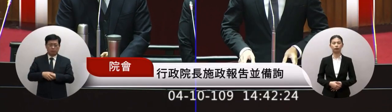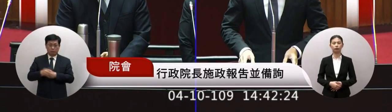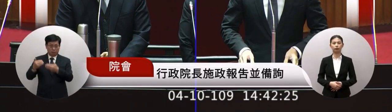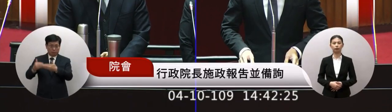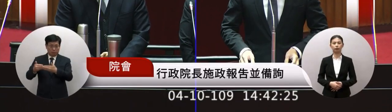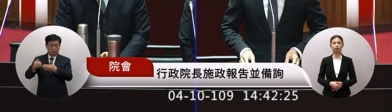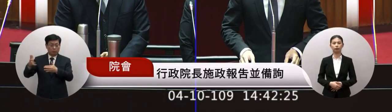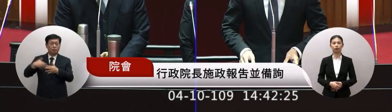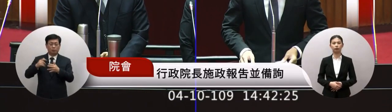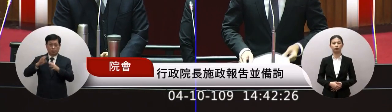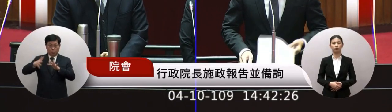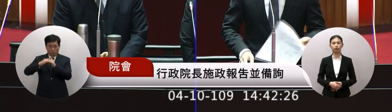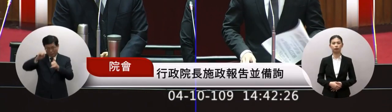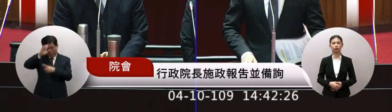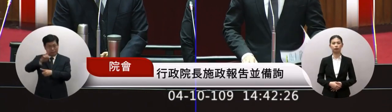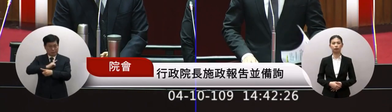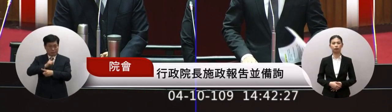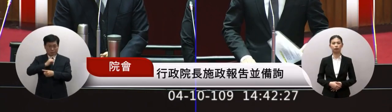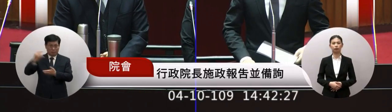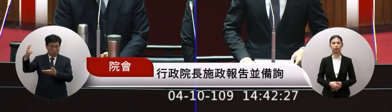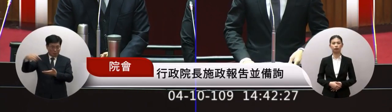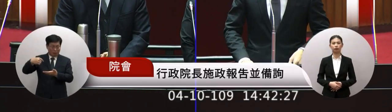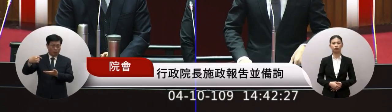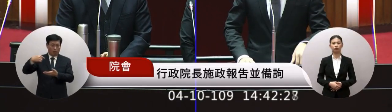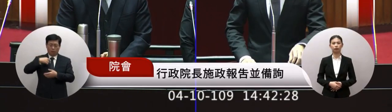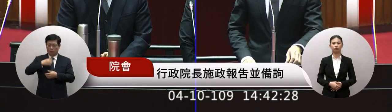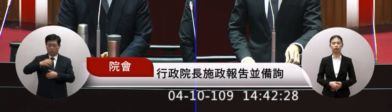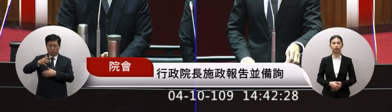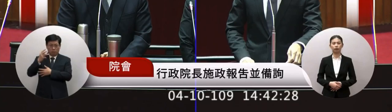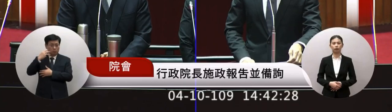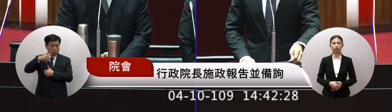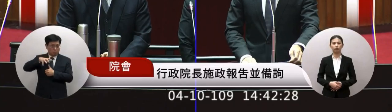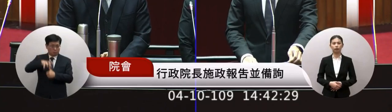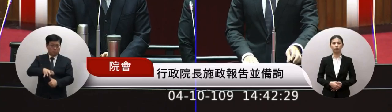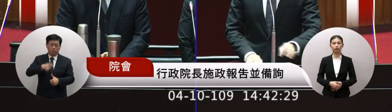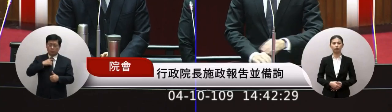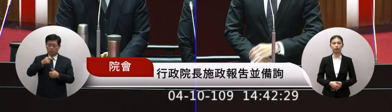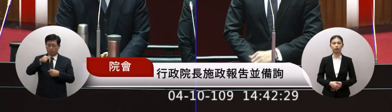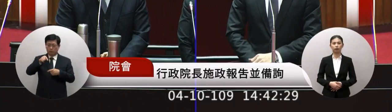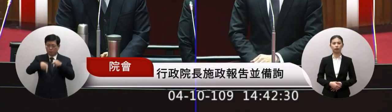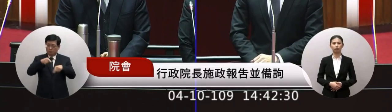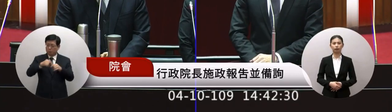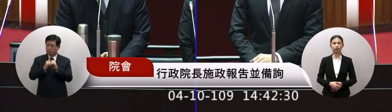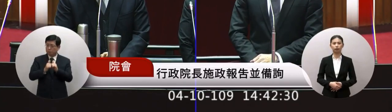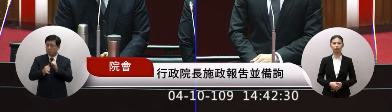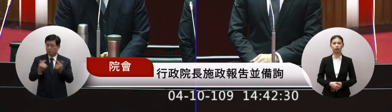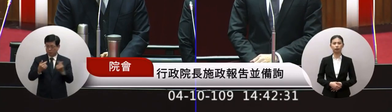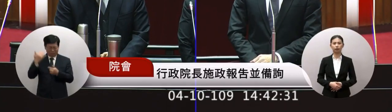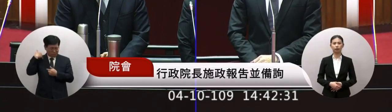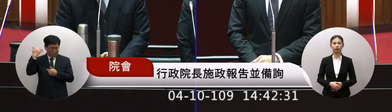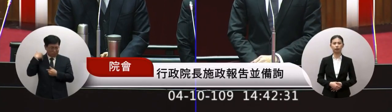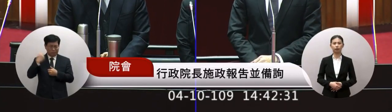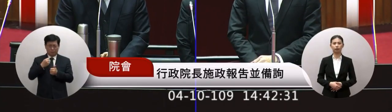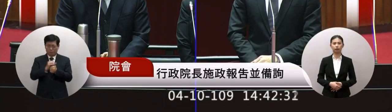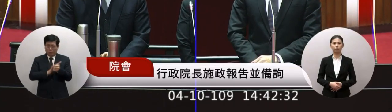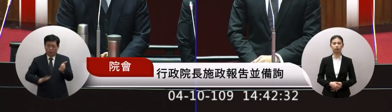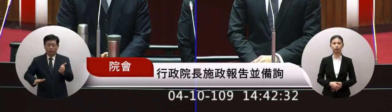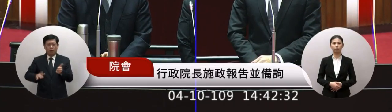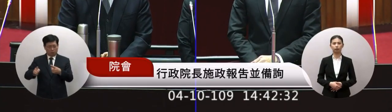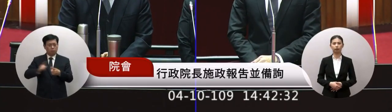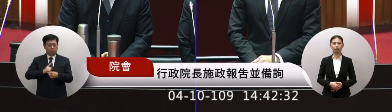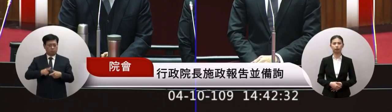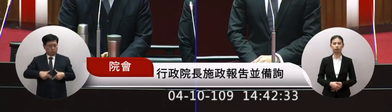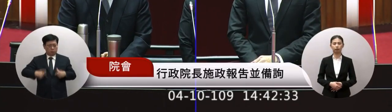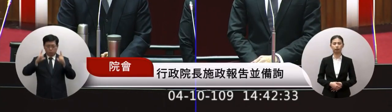中国国民党一党独大，用政治压力国家暴力来欺负百姓。诶，迄个时代，因加坚